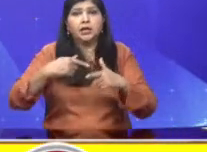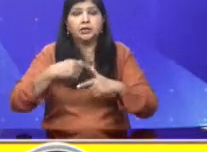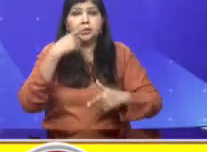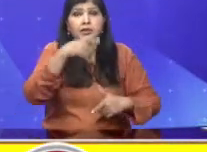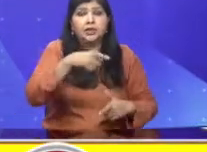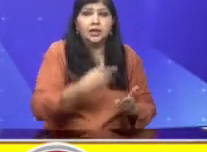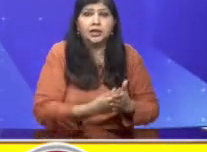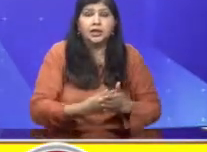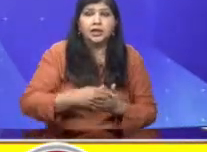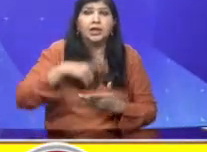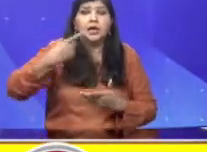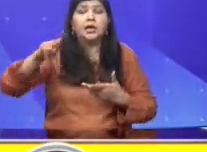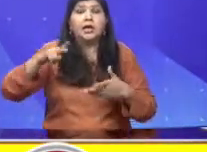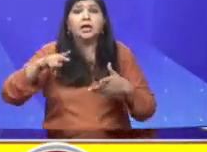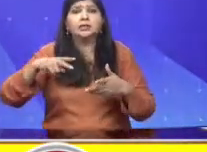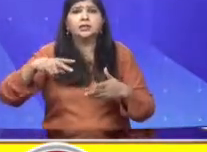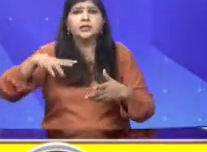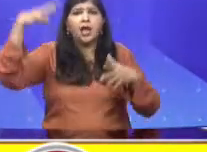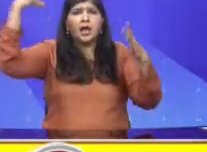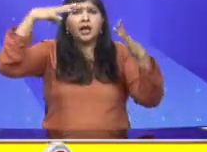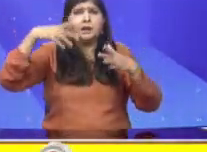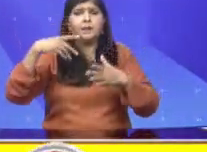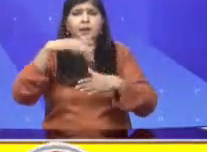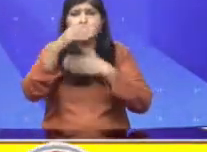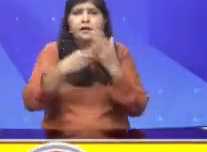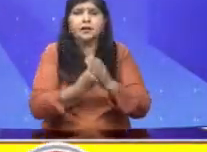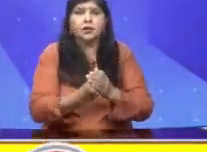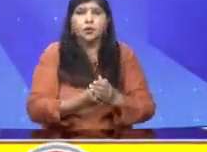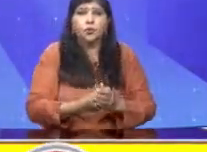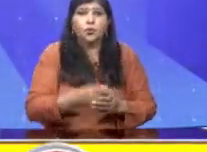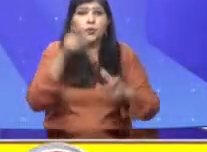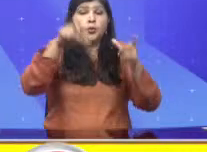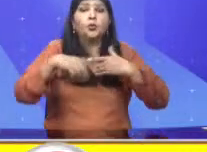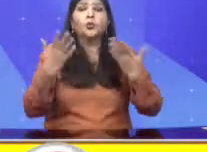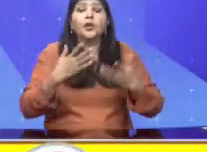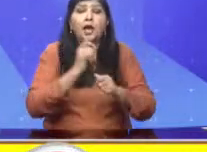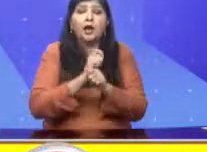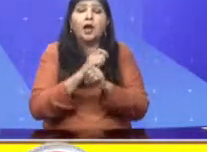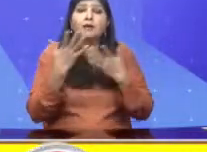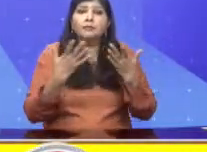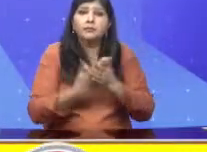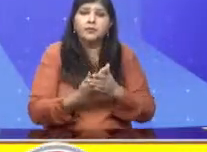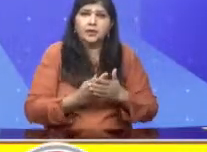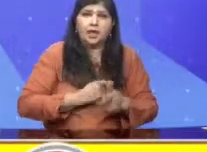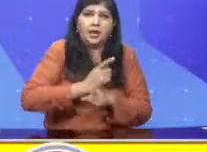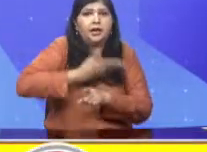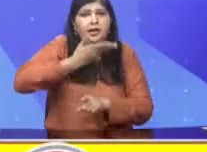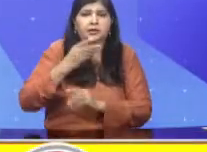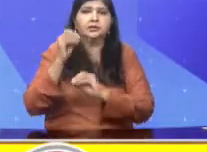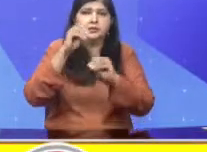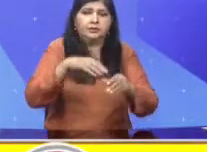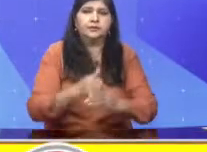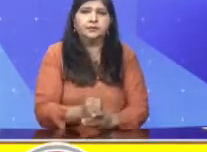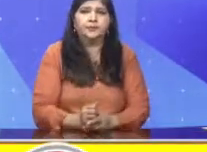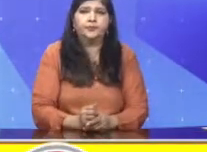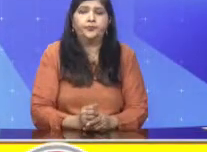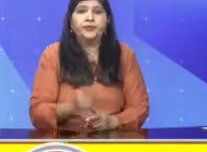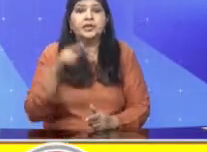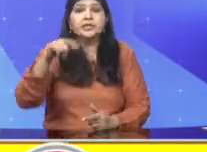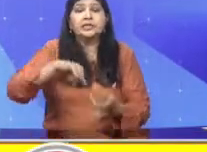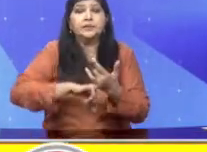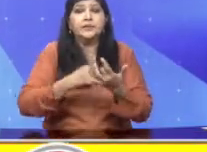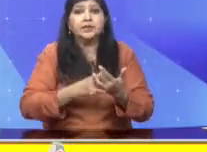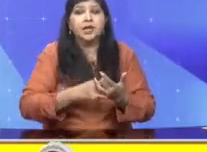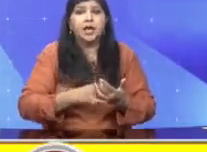जी अलग-अलग ट्राइमेट कंडिशन्स में लोगों को क्या करना चीए गाइनस भी देते हैं खासकर